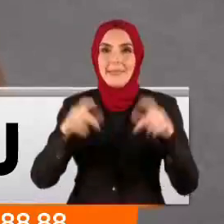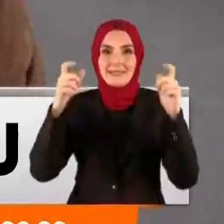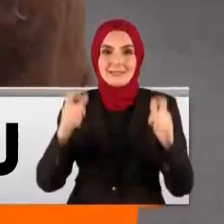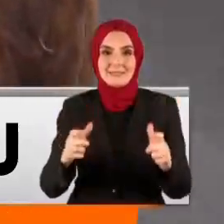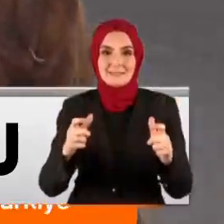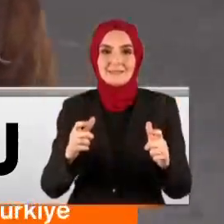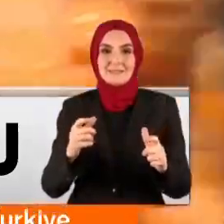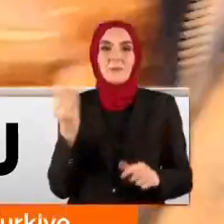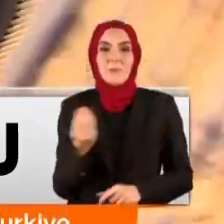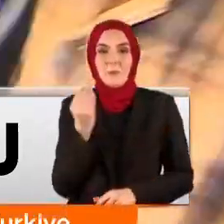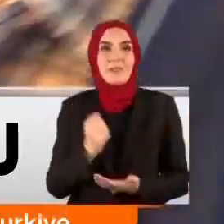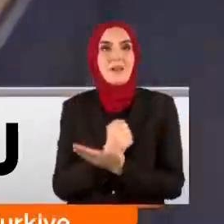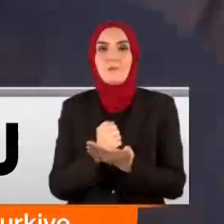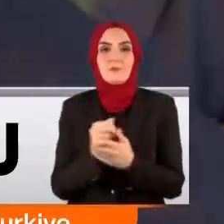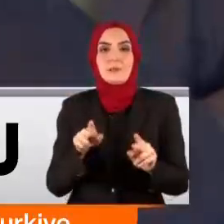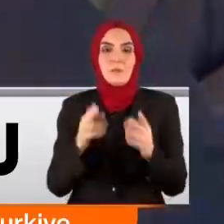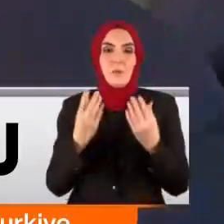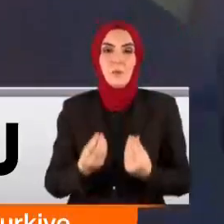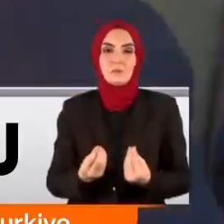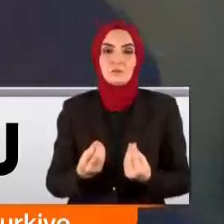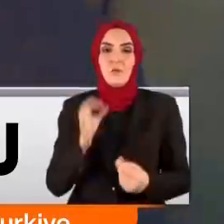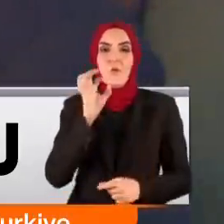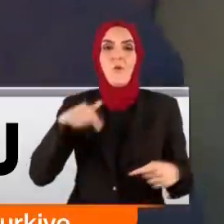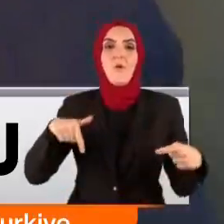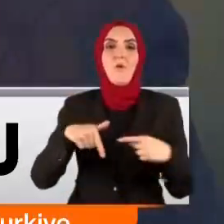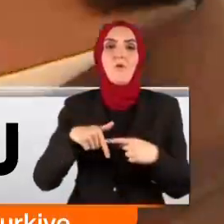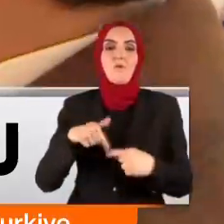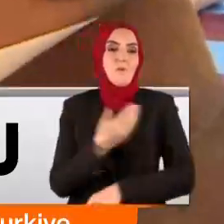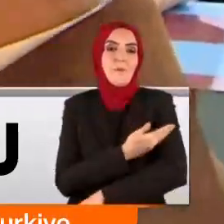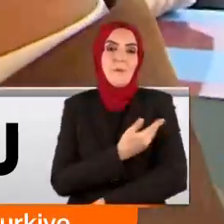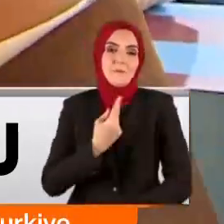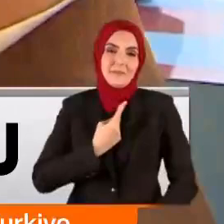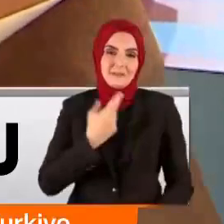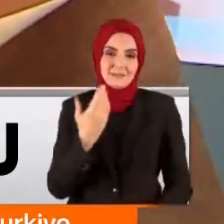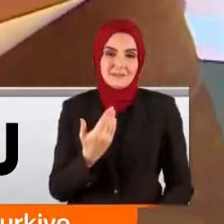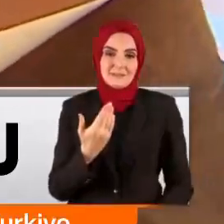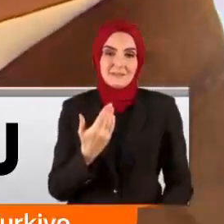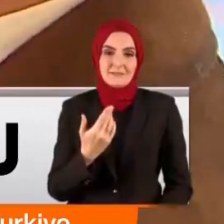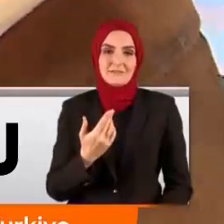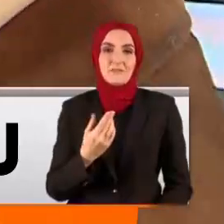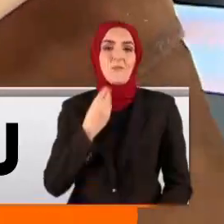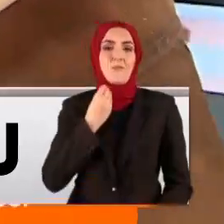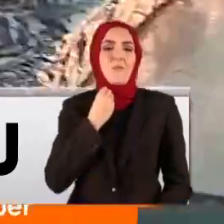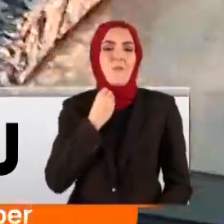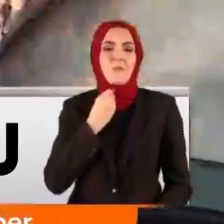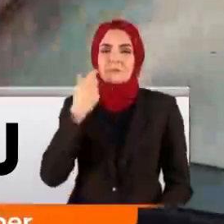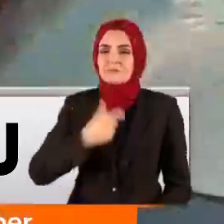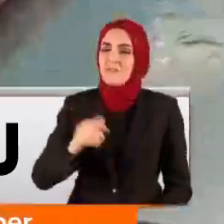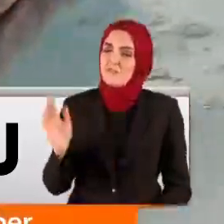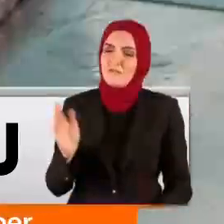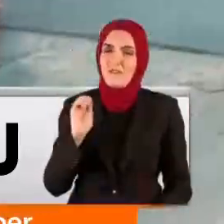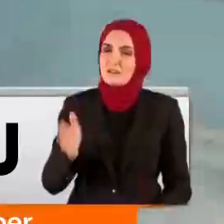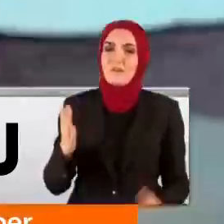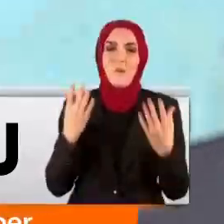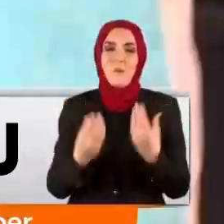Trabzon'a dönmüş durumda. Nerelisiniz? Ben Ofluyum, la ilahe illallah. Dünya kadar borcum olsa da horon oynasam ya. 10